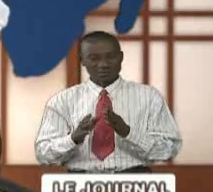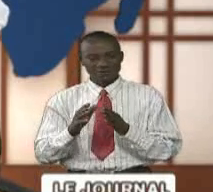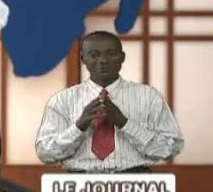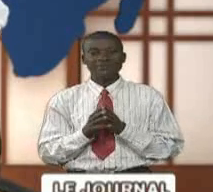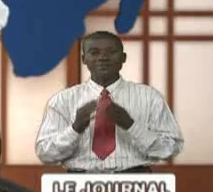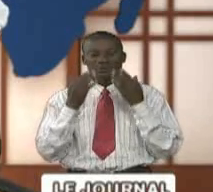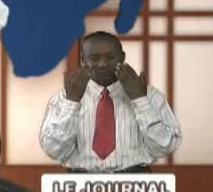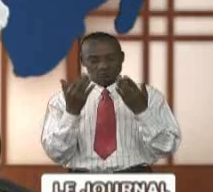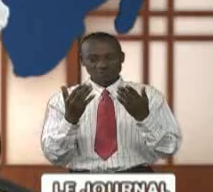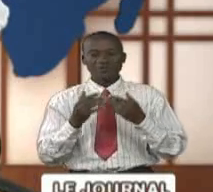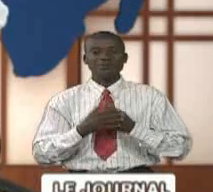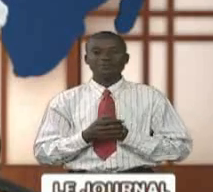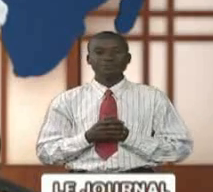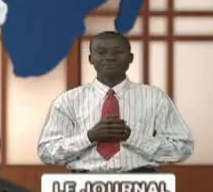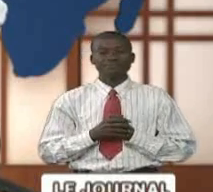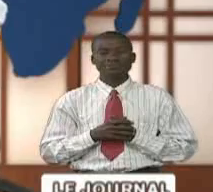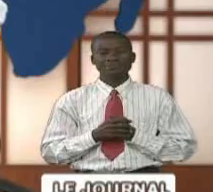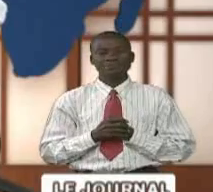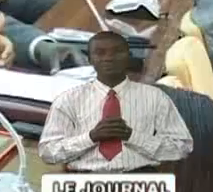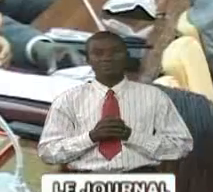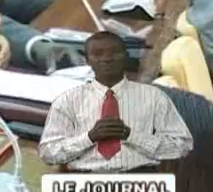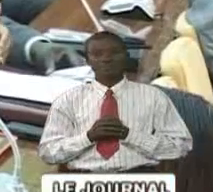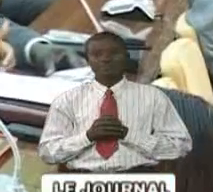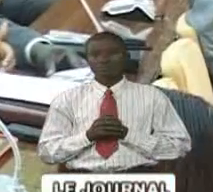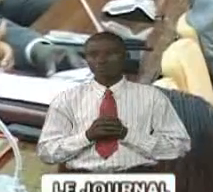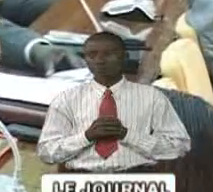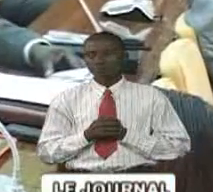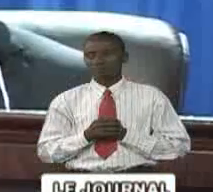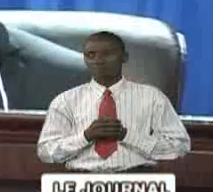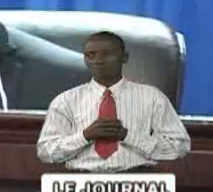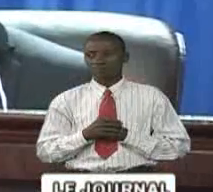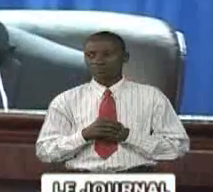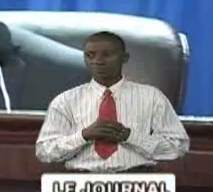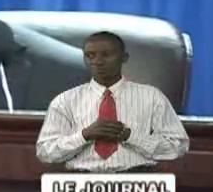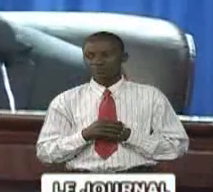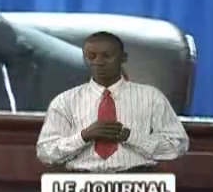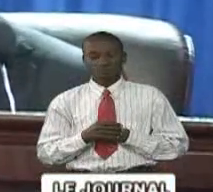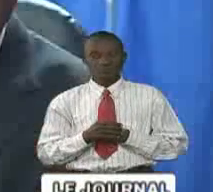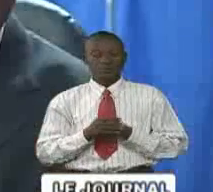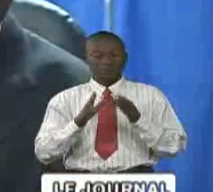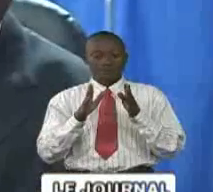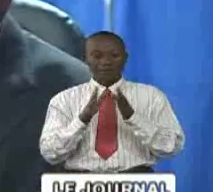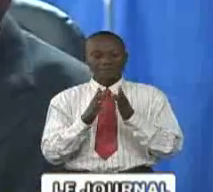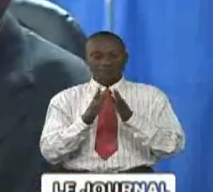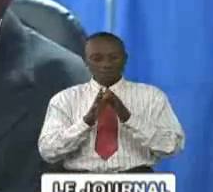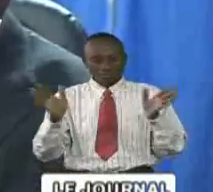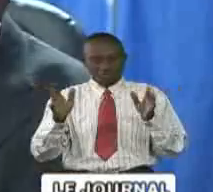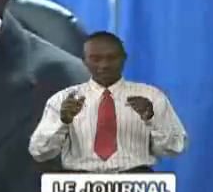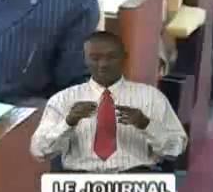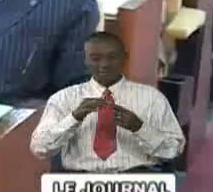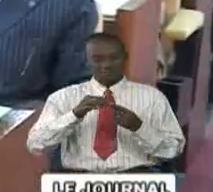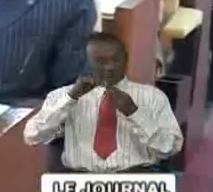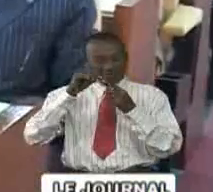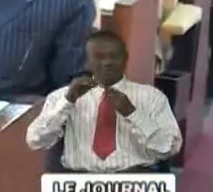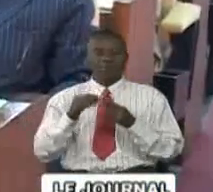Loubaya. Ponsien Tshisungu était là pour le compte de la RTNC. Une plénière essentiellement vouée aux contrôles parlementaires, c'est le moins que l'on